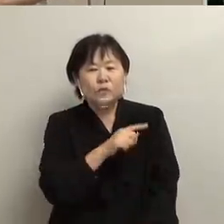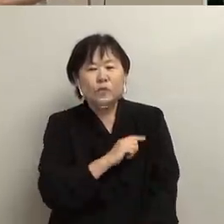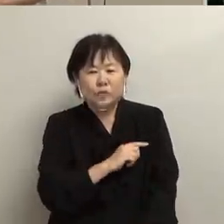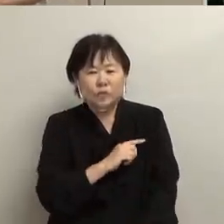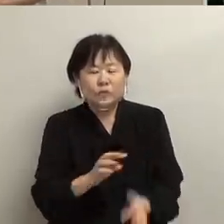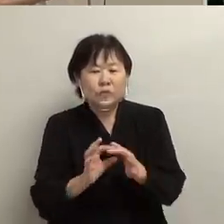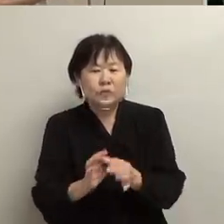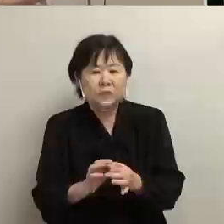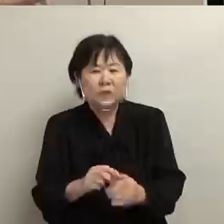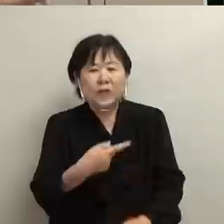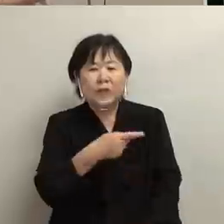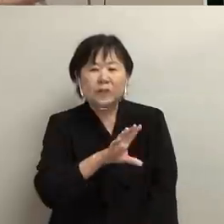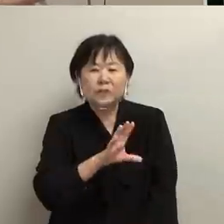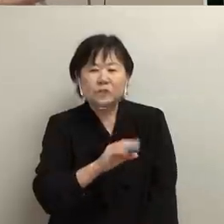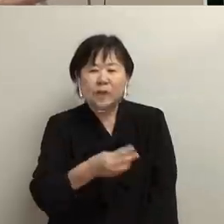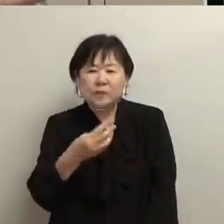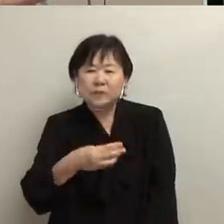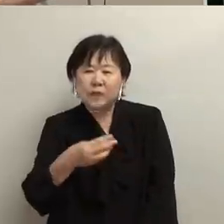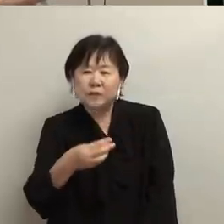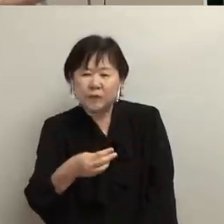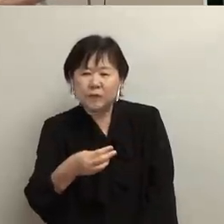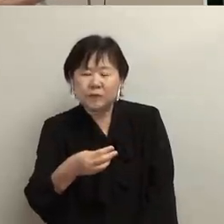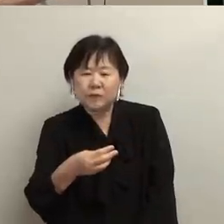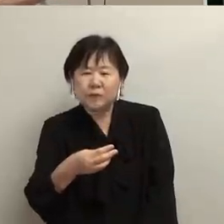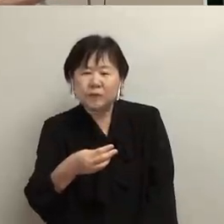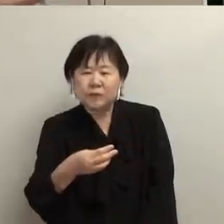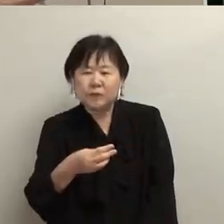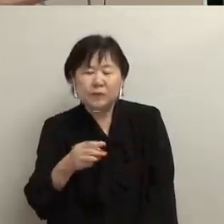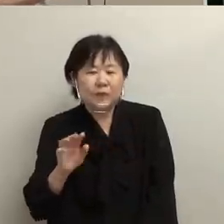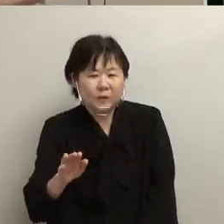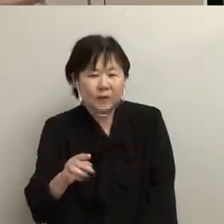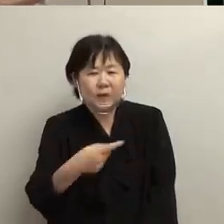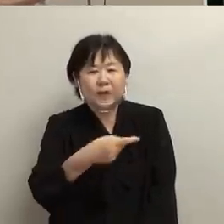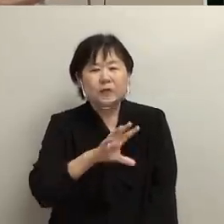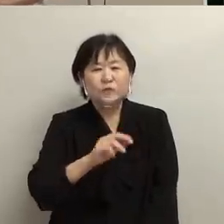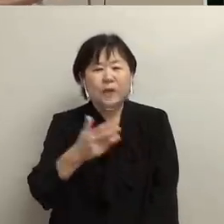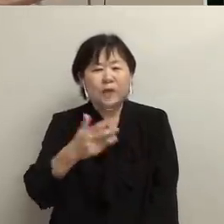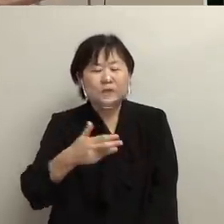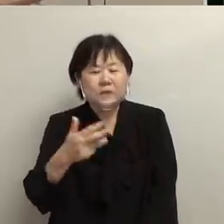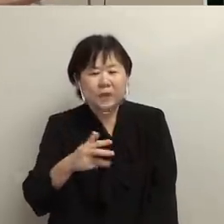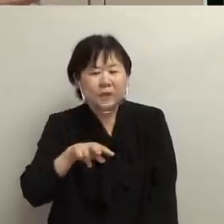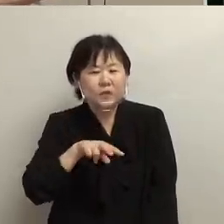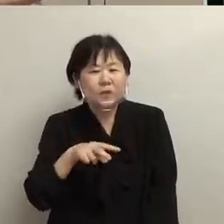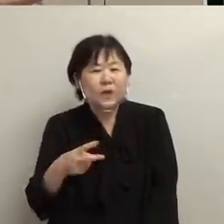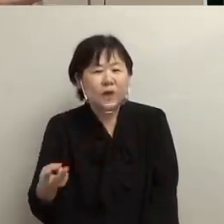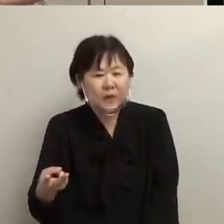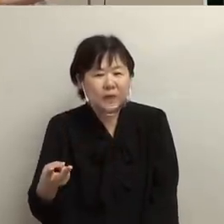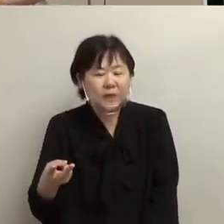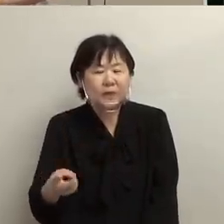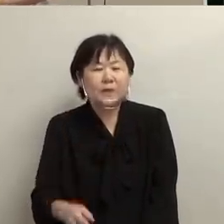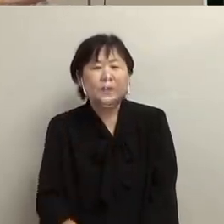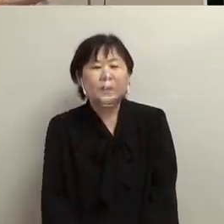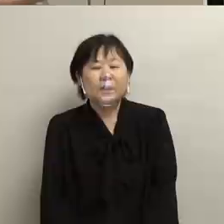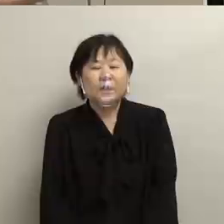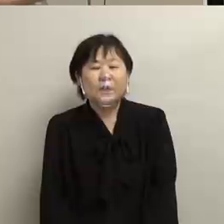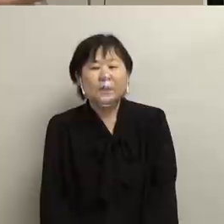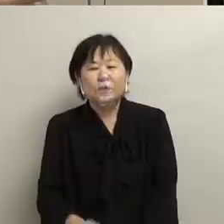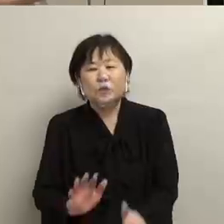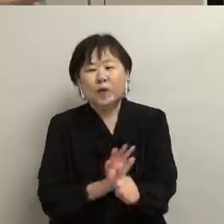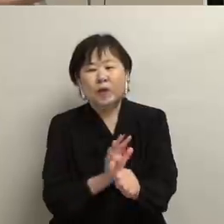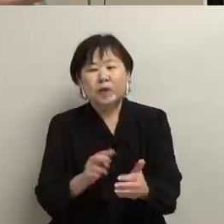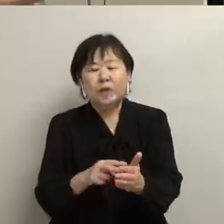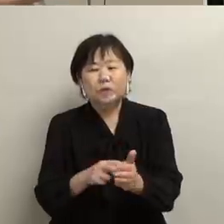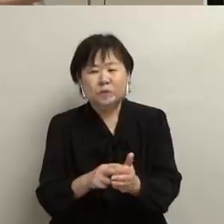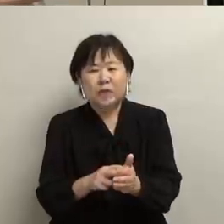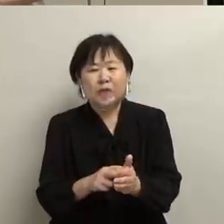賛美13000というふうに7まあ11000というふうに修正されてで8そのまあ背景としてその人材